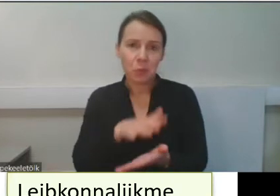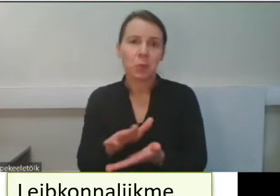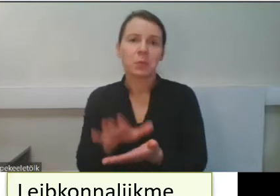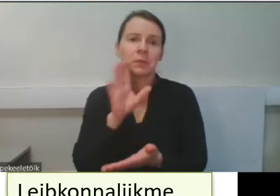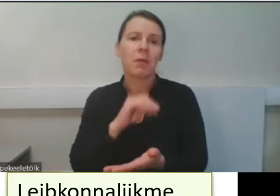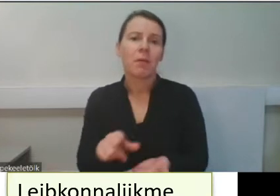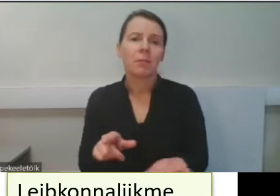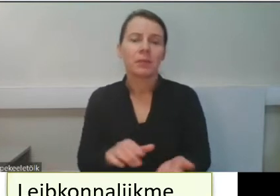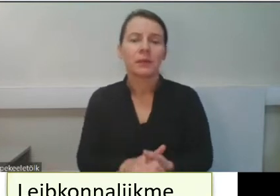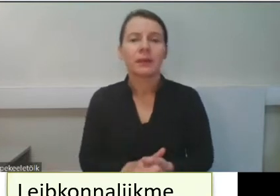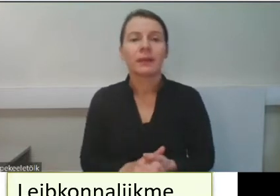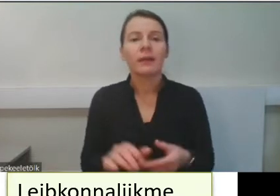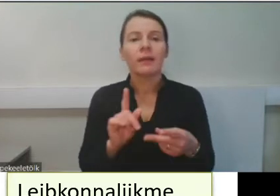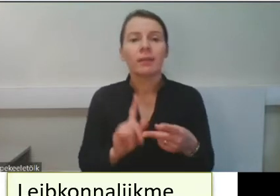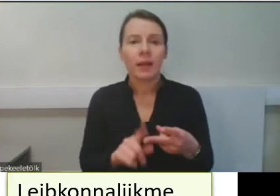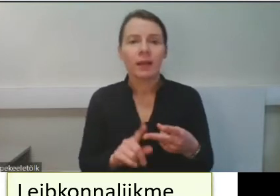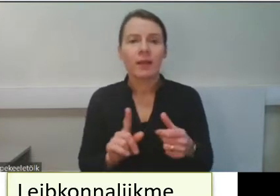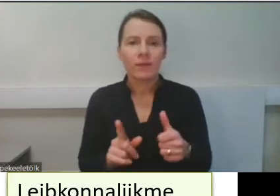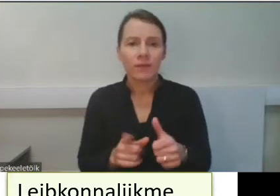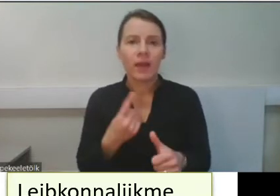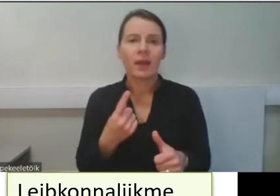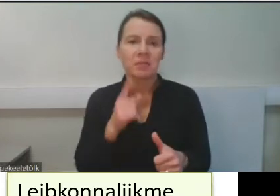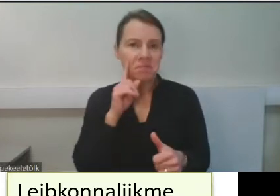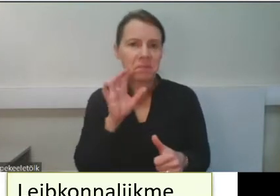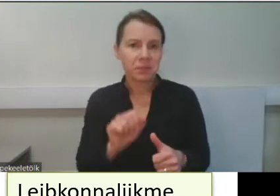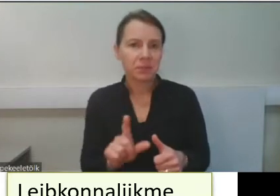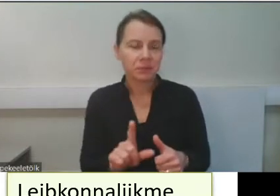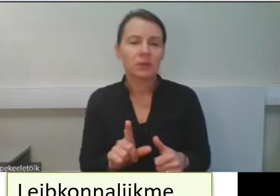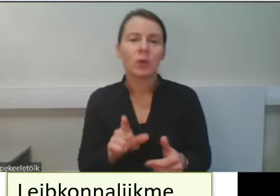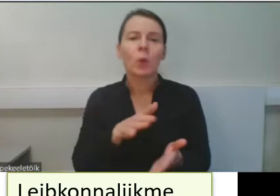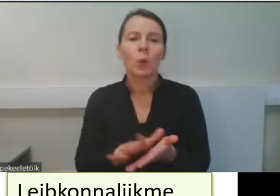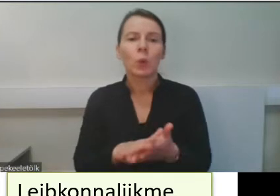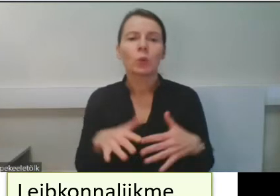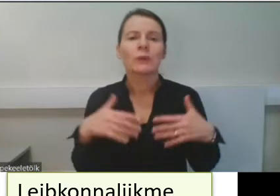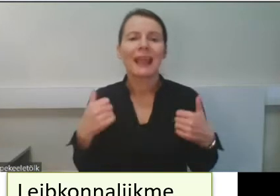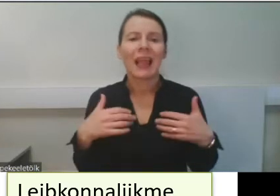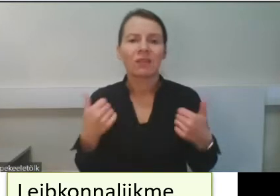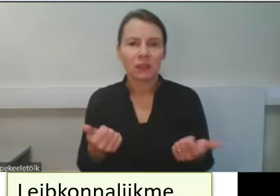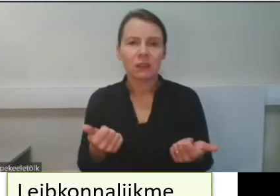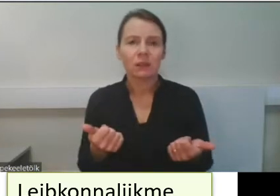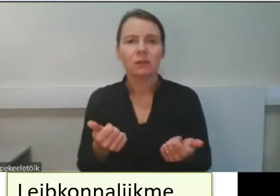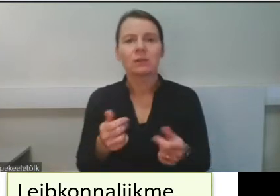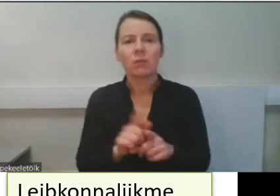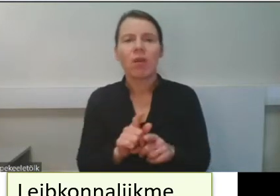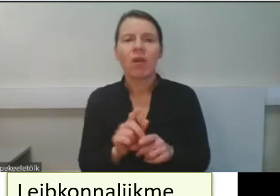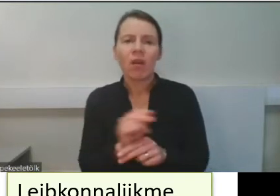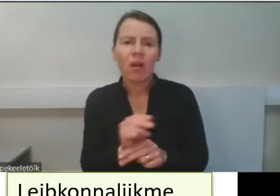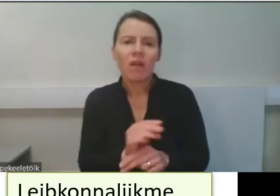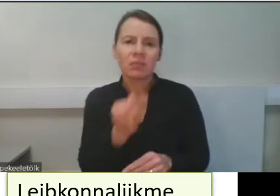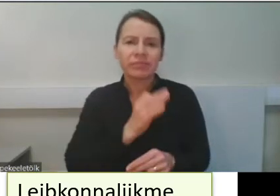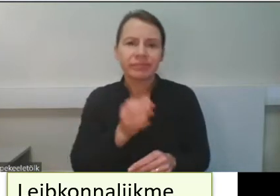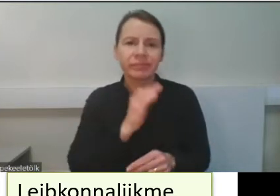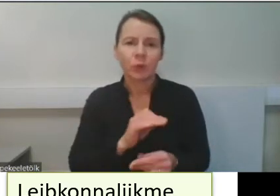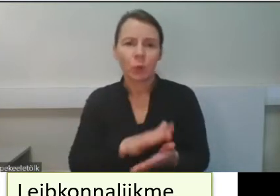Ma pandan väga võib-olla kirju joonis, aga tahtsin võib-olla selliseks iseloomustamiseks tuua ühele